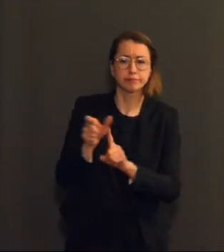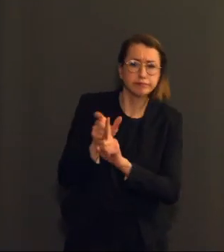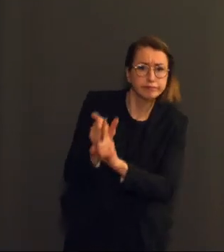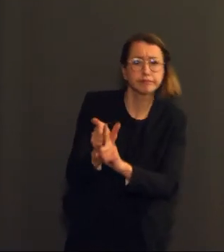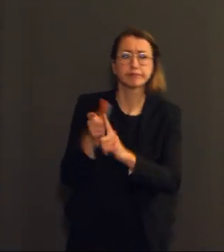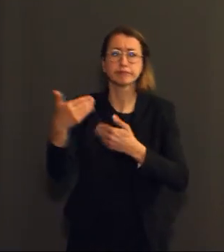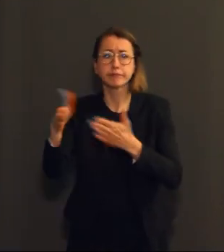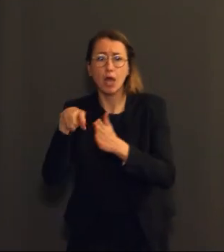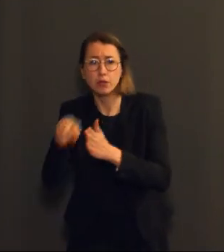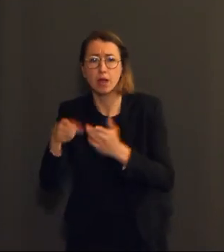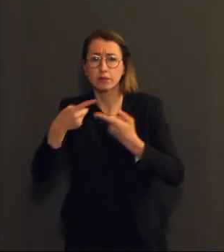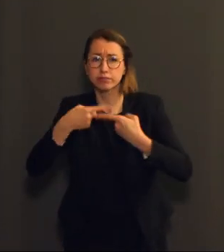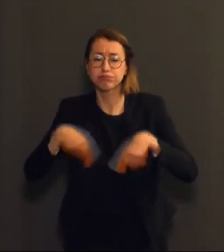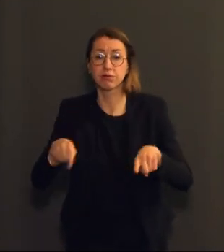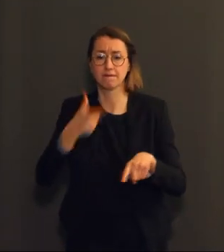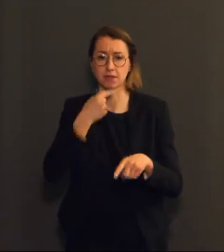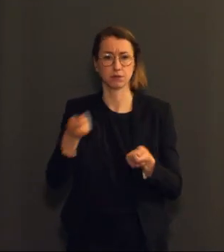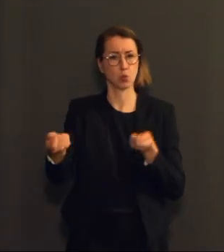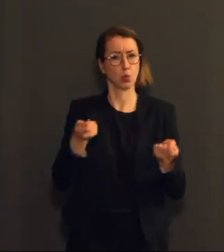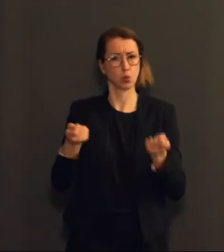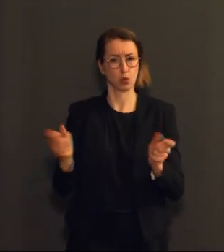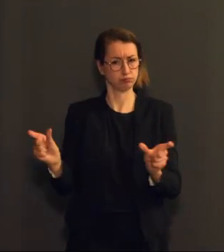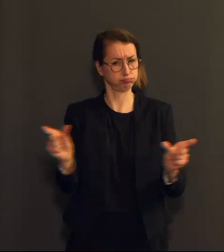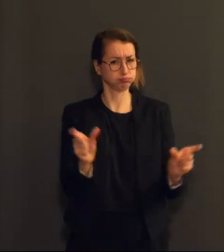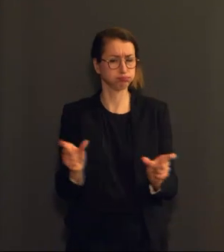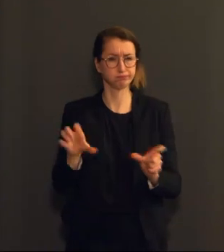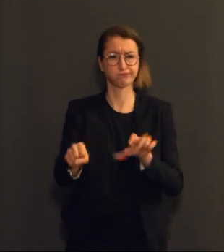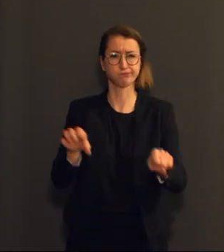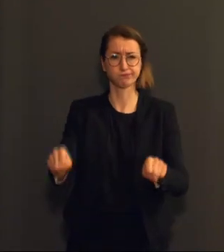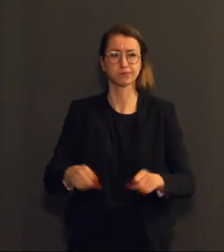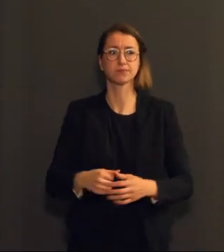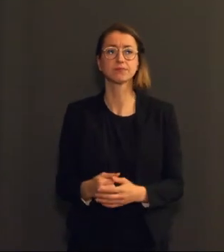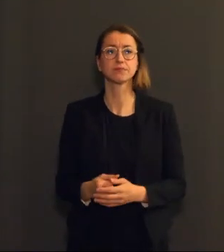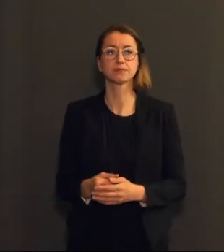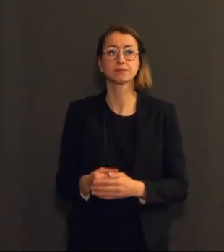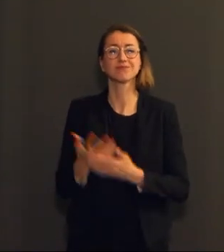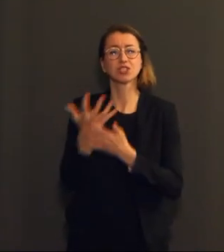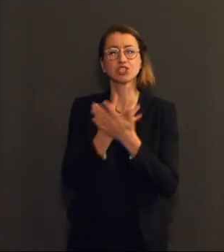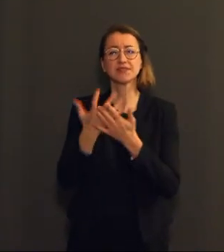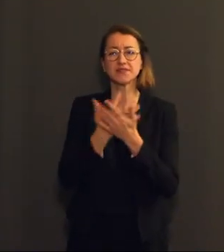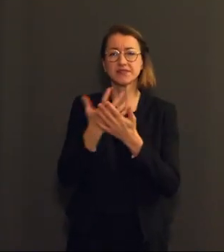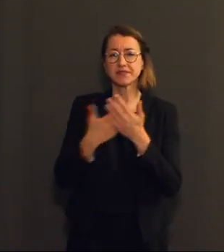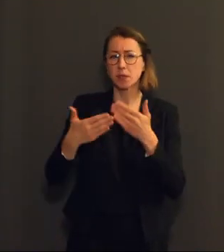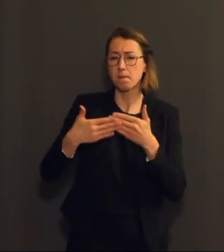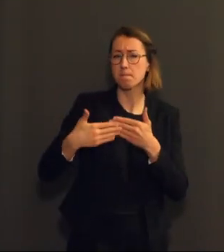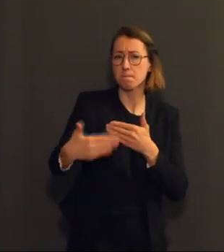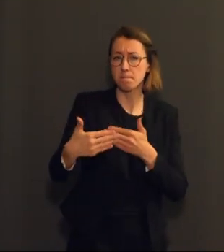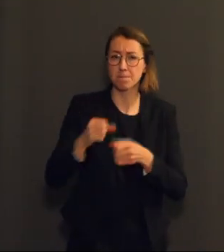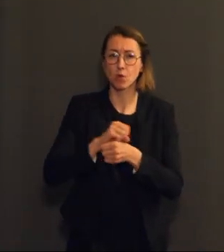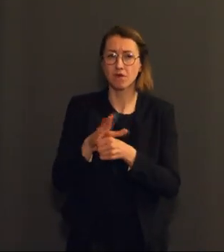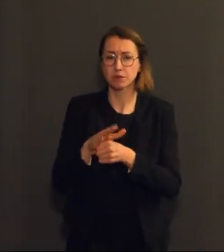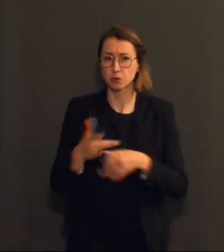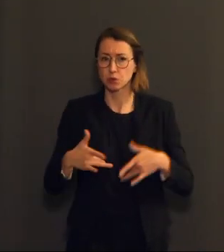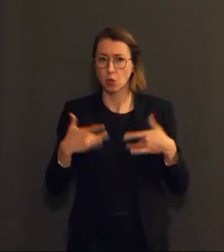Ceci va donc montrer une augmentation du nombre de nouveaux cas, quasi certainement, ce qui ne veut pas dire que le flot des